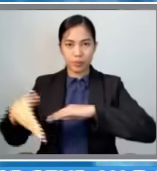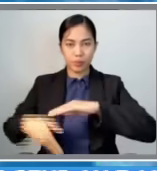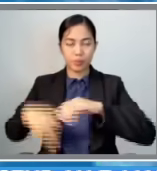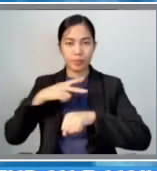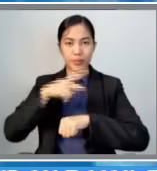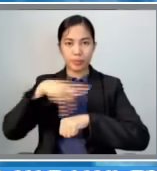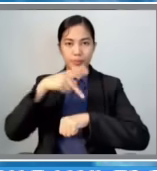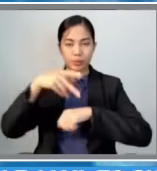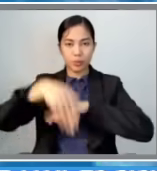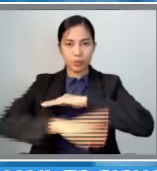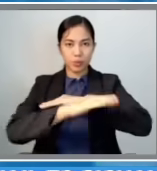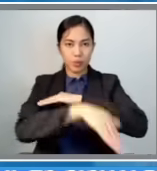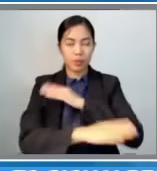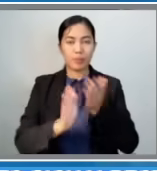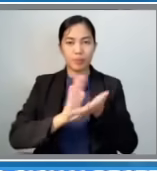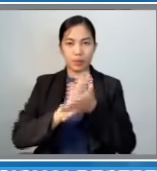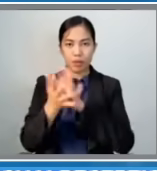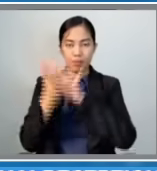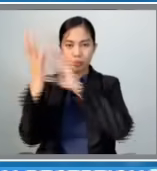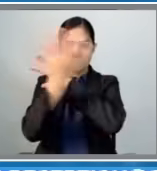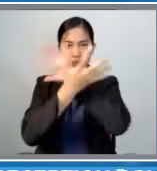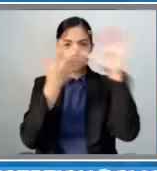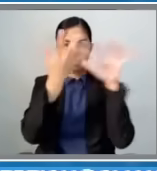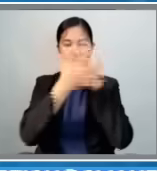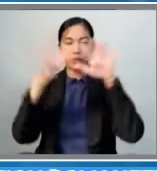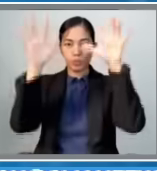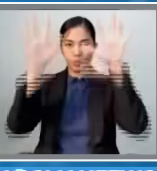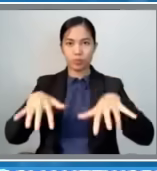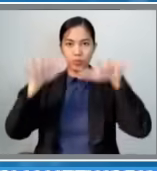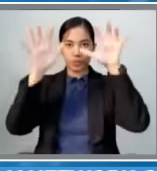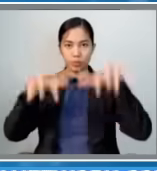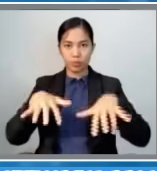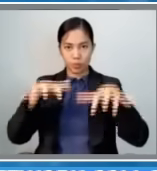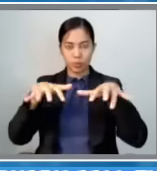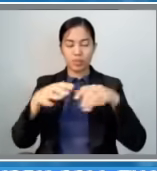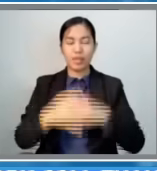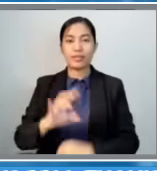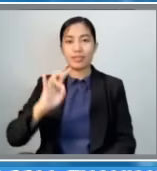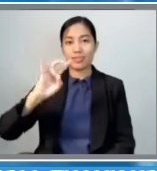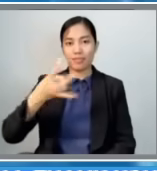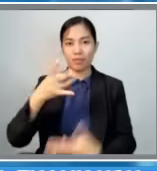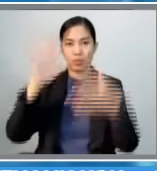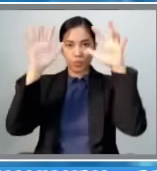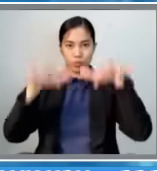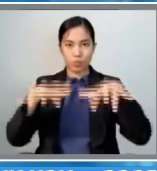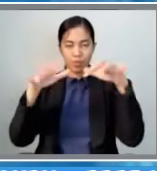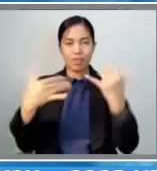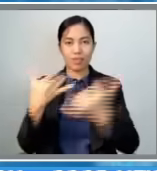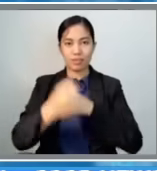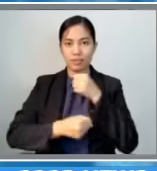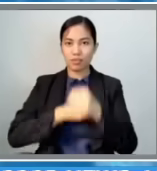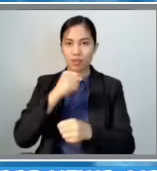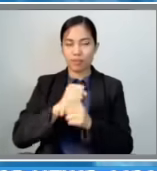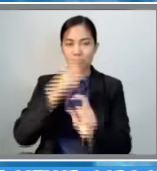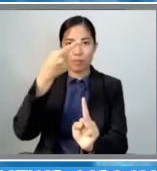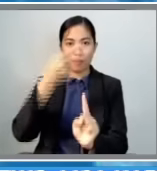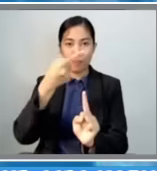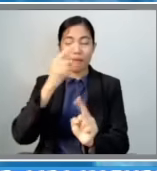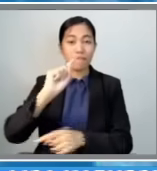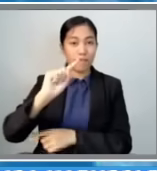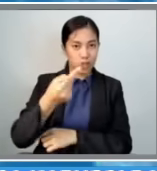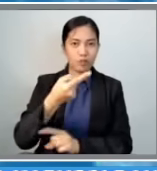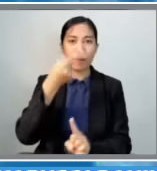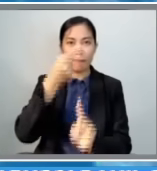Depression Goring. Ikapitong bagyo sa bansa ngayong taon at una naman para sa buwan ng Agosto. Aalamin natin mamaya sa